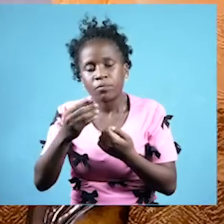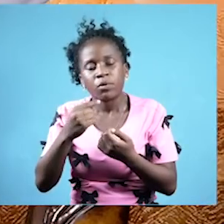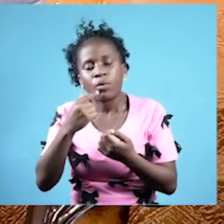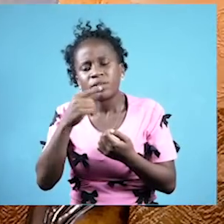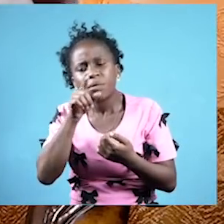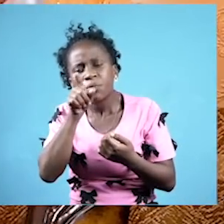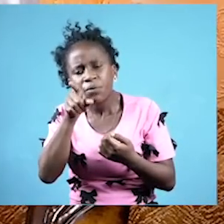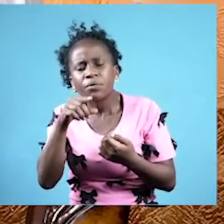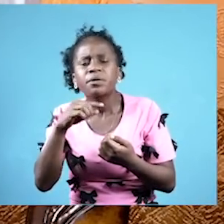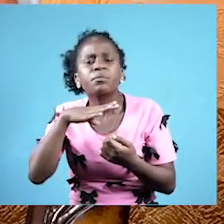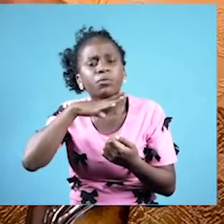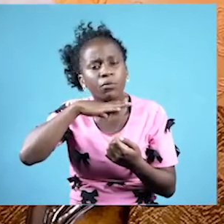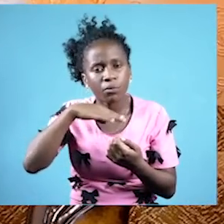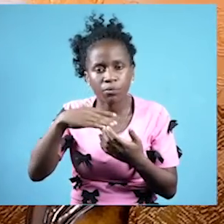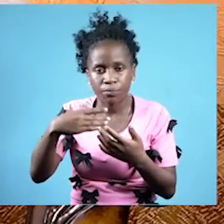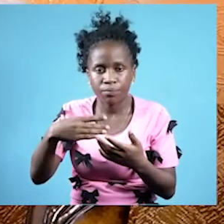Wapo waliomwita muongo.